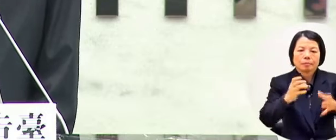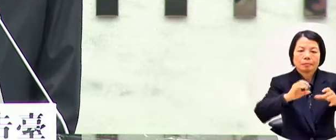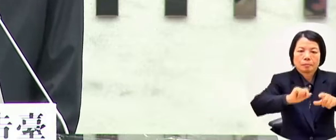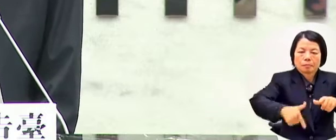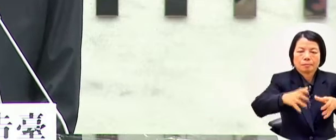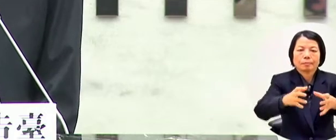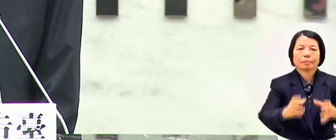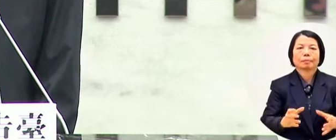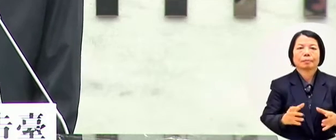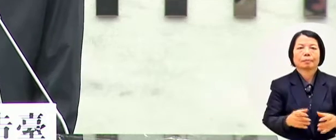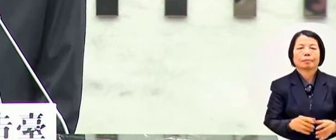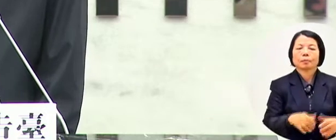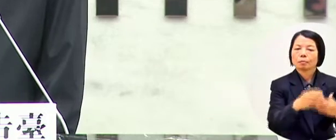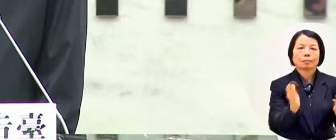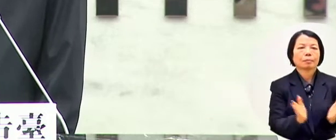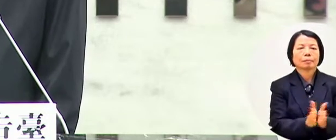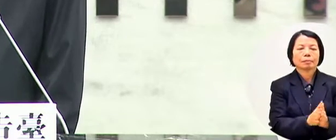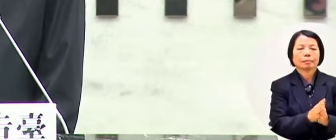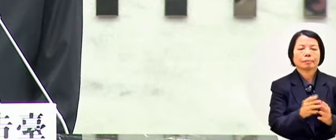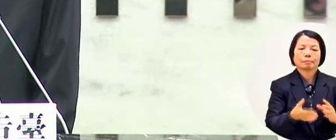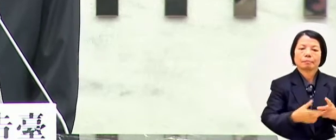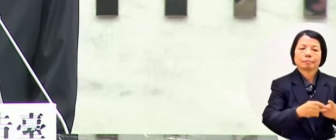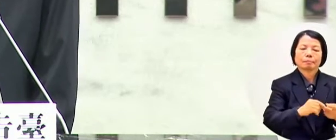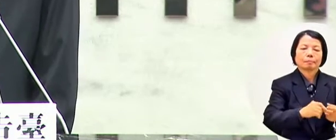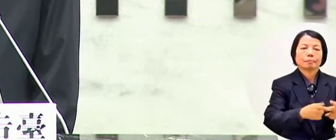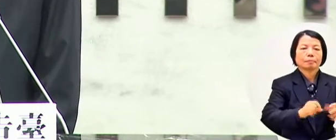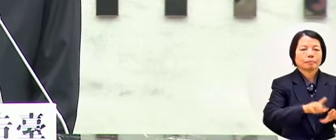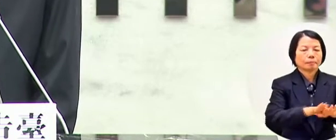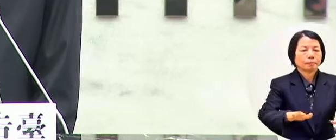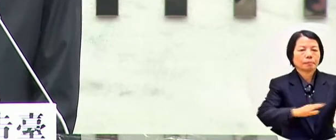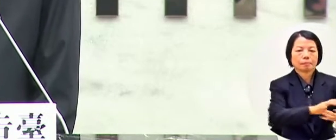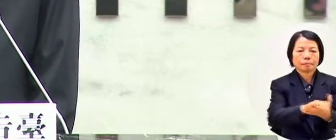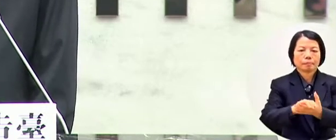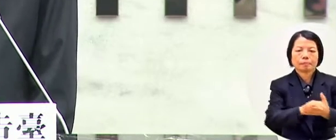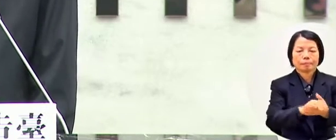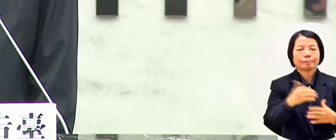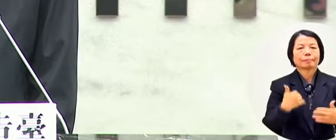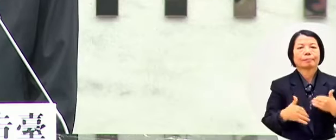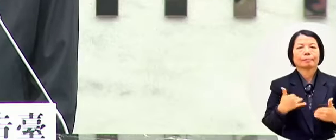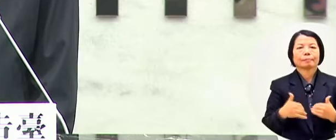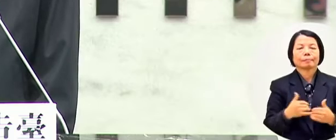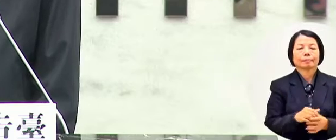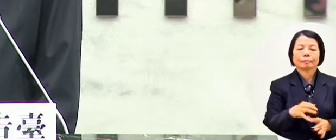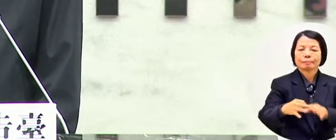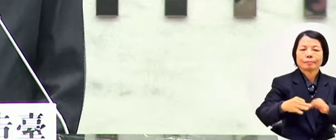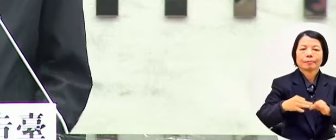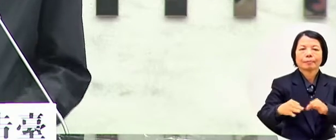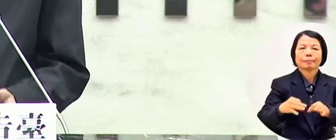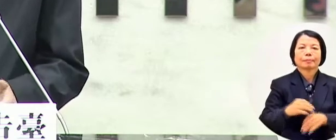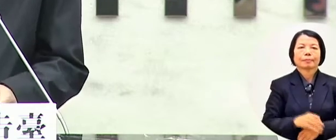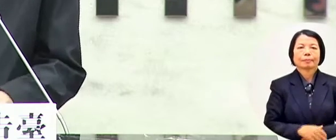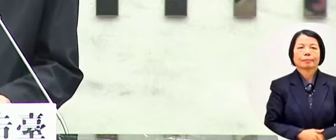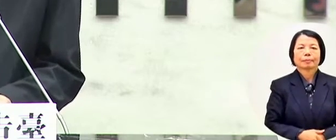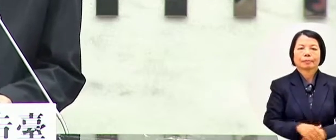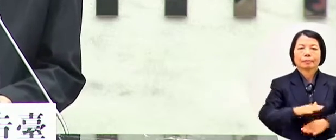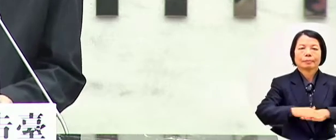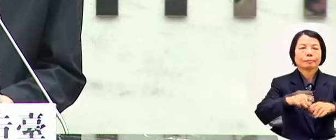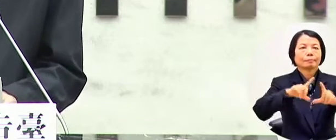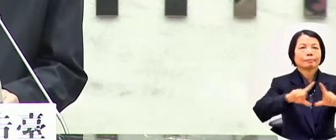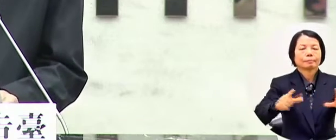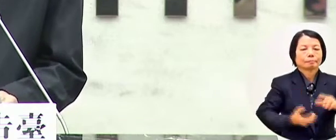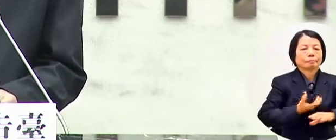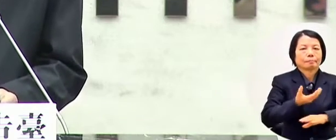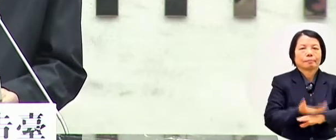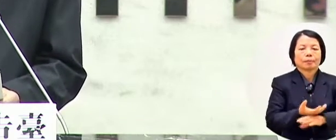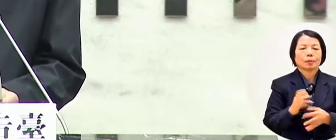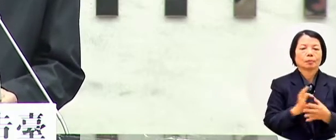所有的人和平往来，快乐的交朋友、做生意，也会用最大的力量